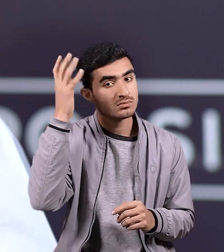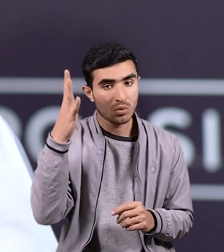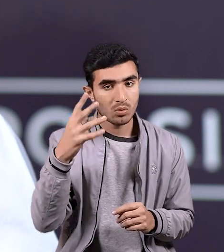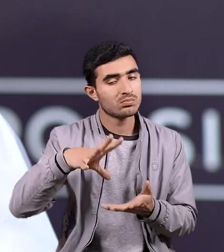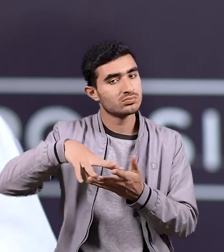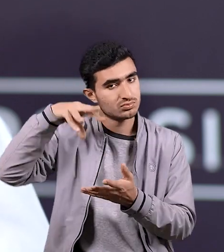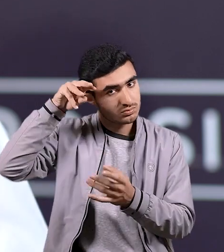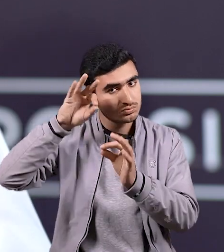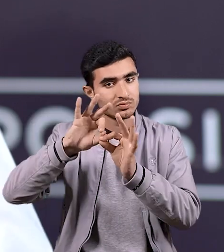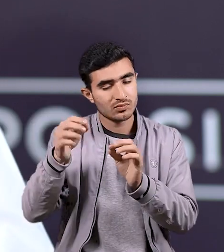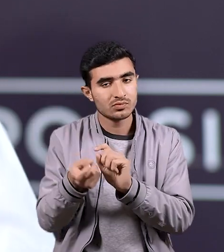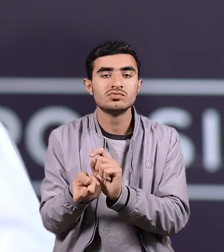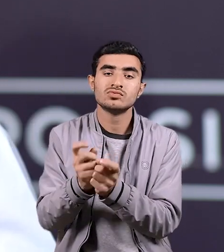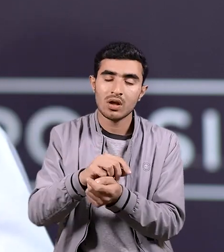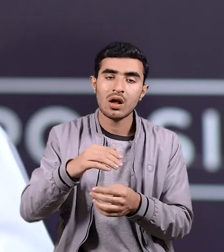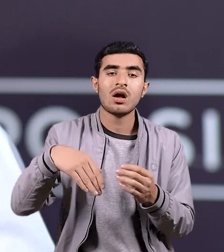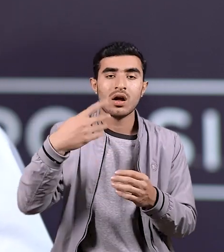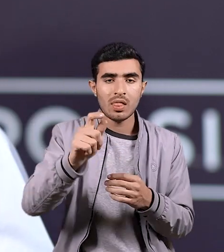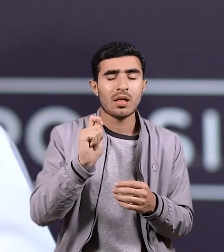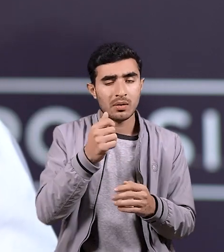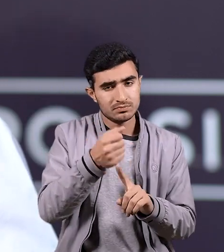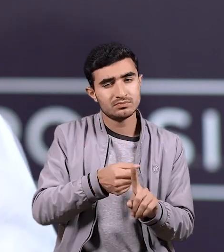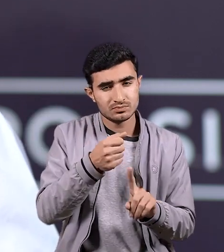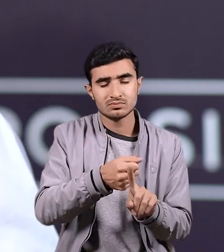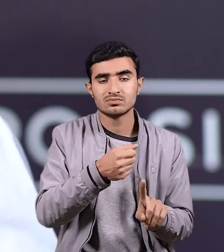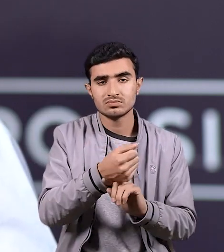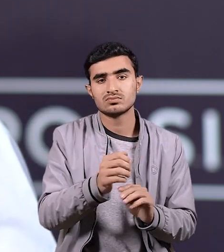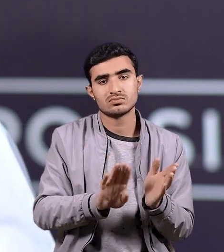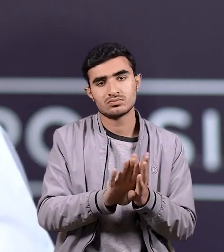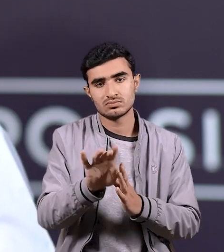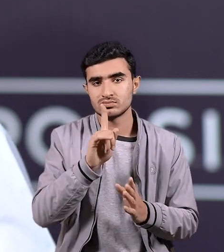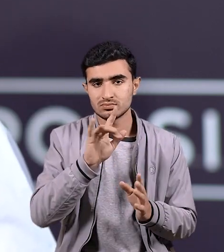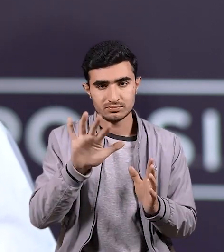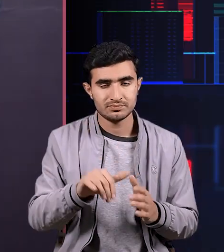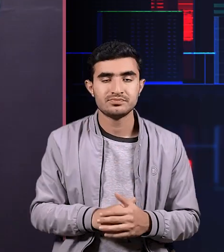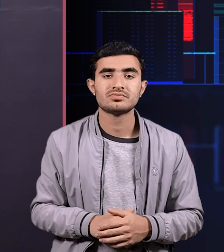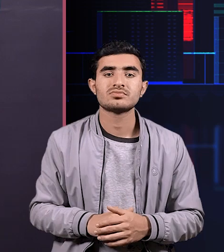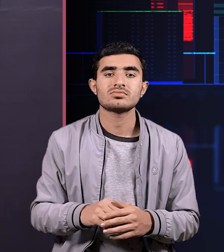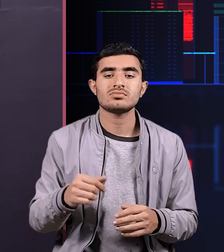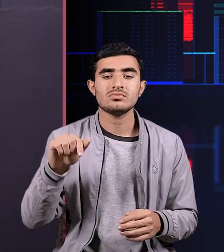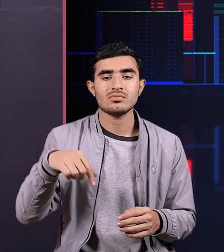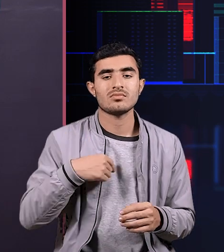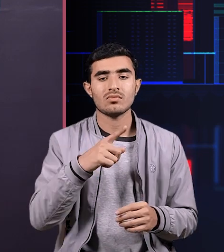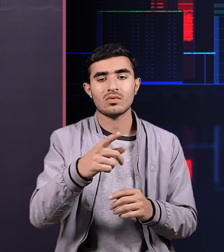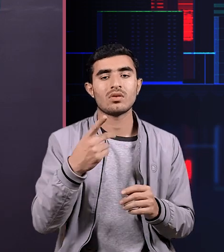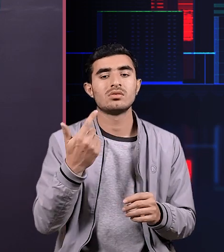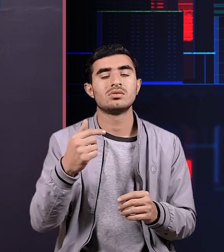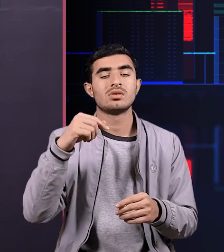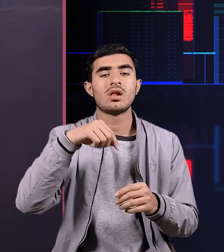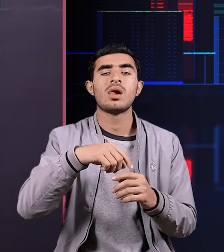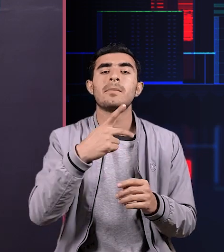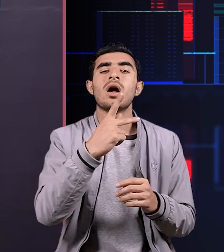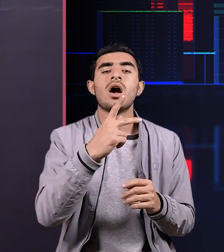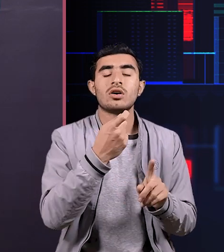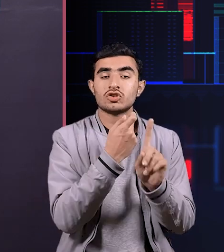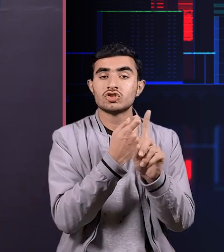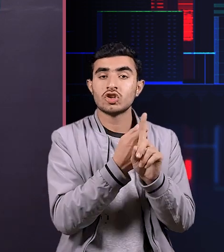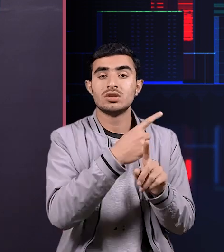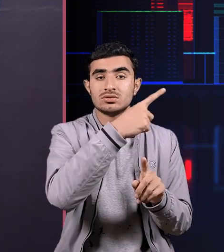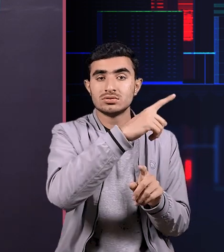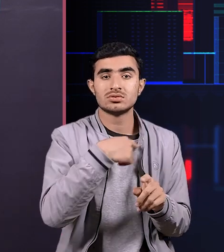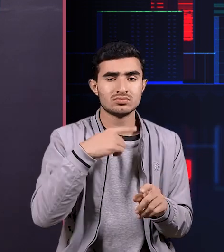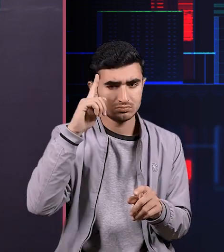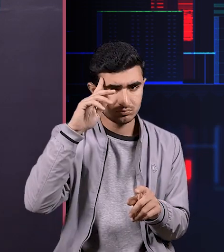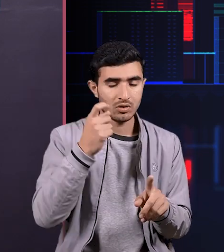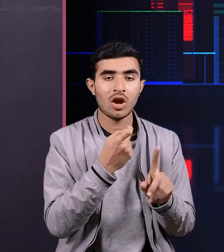उसके अपने वक्त में अपने मुताबिक उसके साथ काम कर सकते हैं। एक छोटी एग्जांपल देता हूँ। एक इनिशिएटिव है, कराची का स्टार्टअप है, सेहत कहानी के नाम